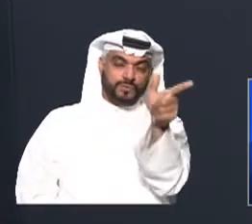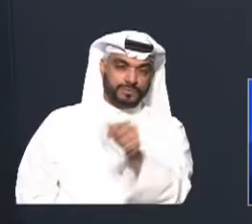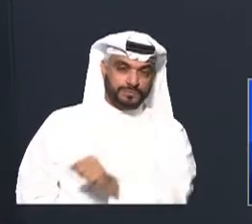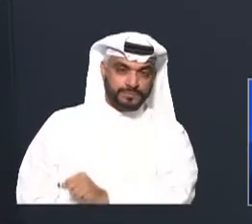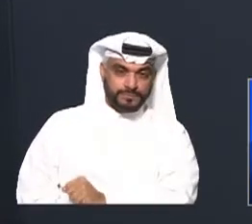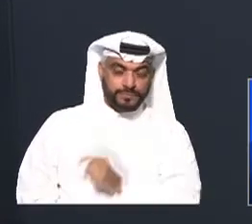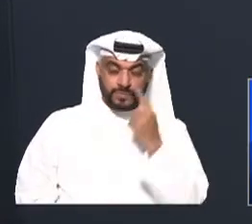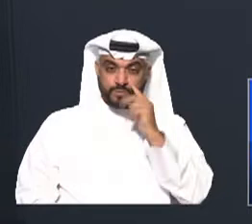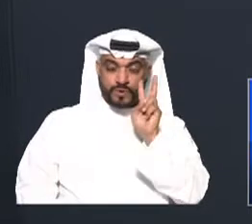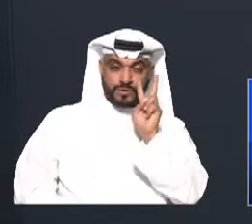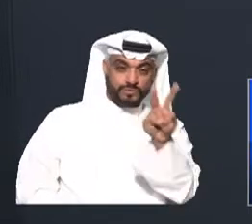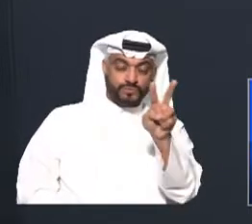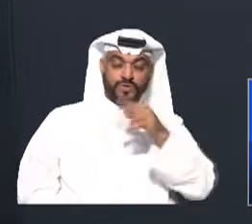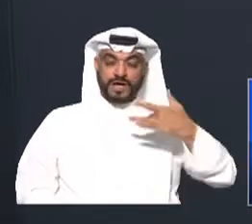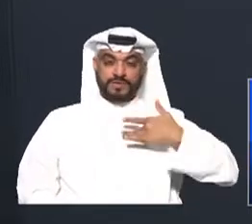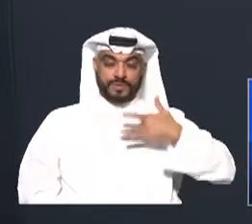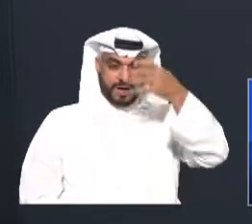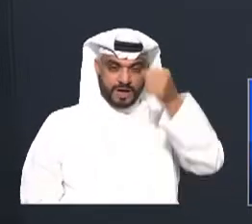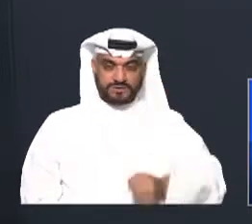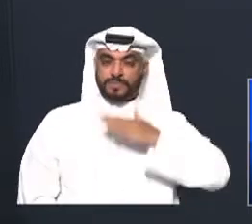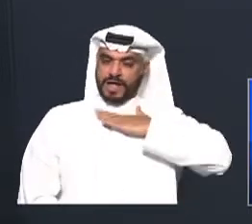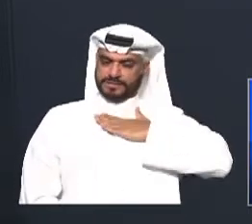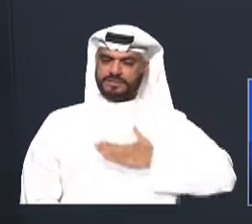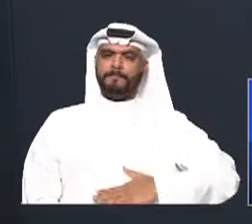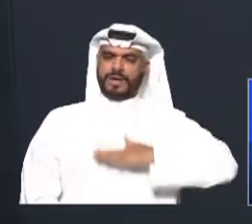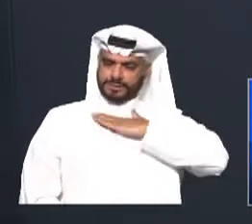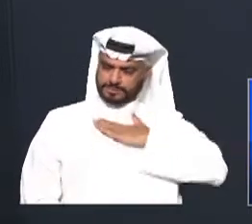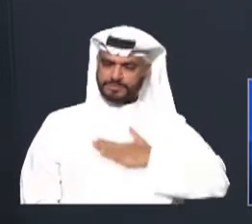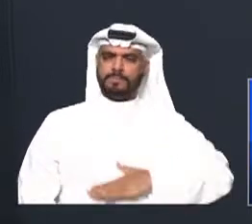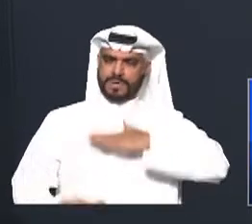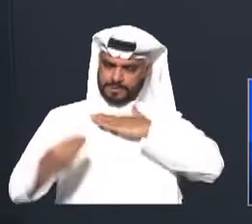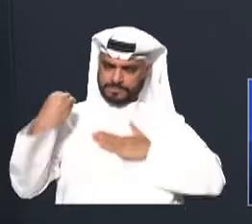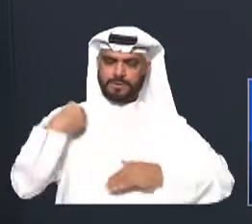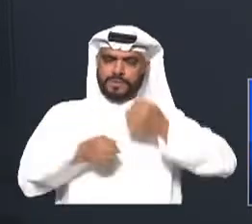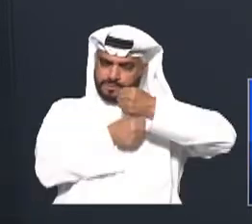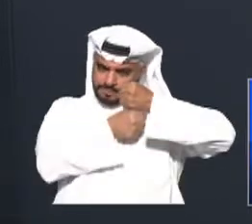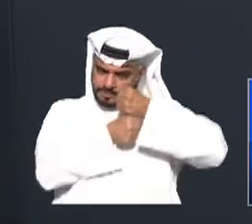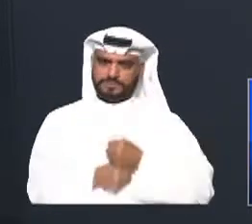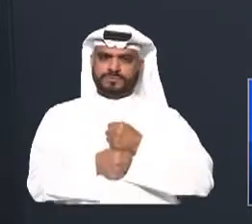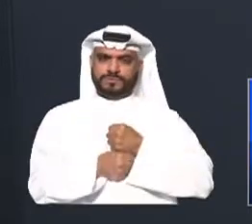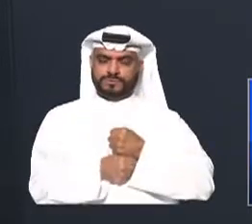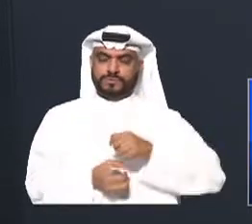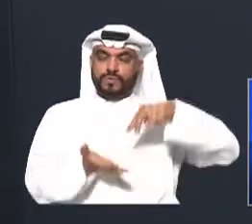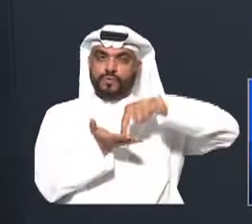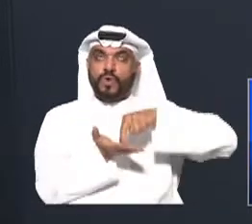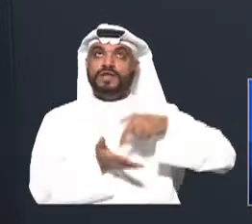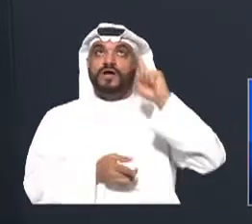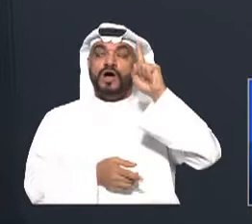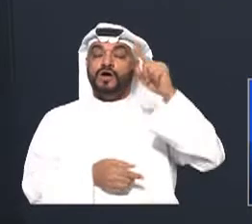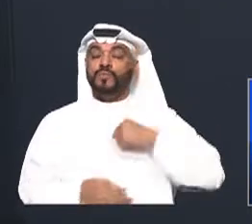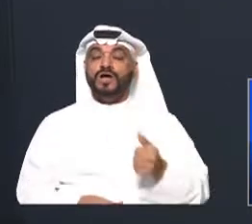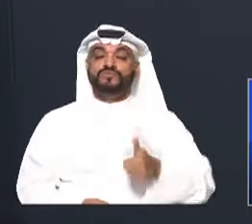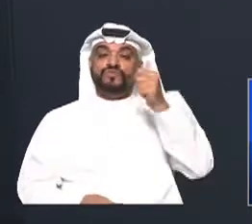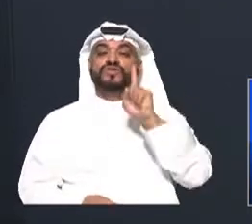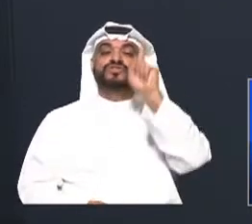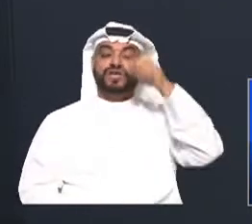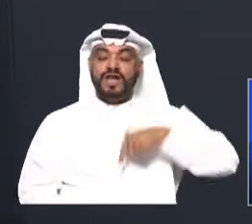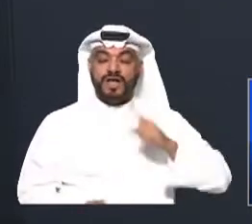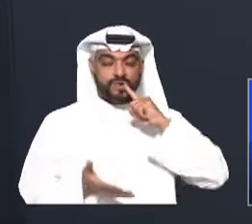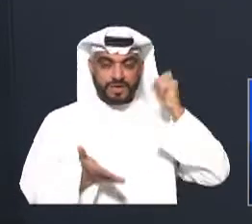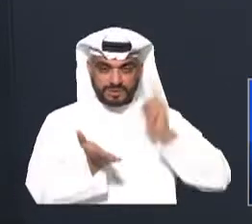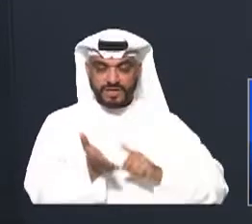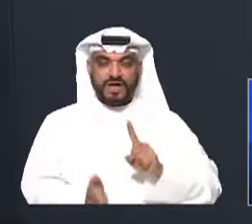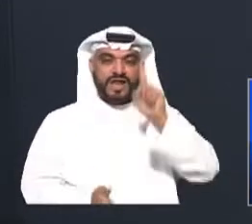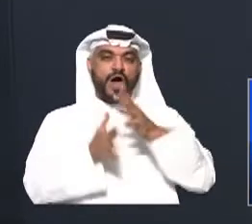يا أيها الذين آمنوا اصبروا وصابروا ورابطوا واتقوا الله لعلكم تفلحون، صدق الله